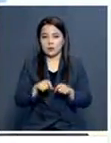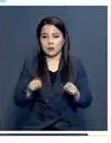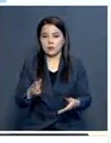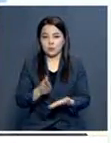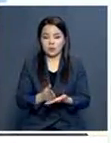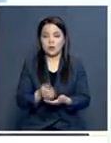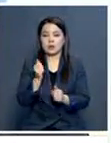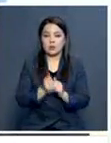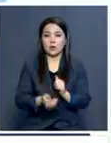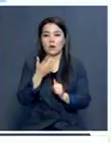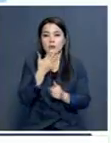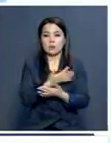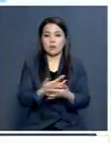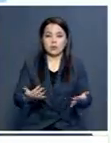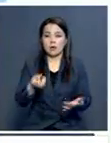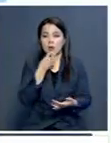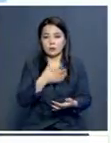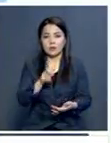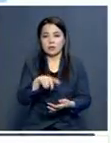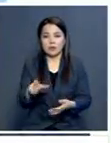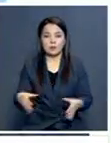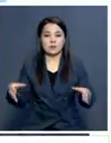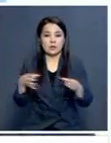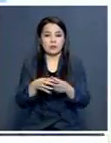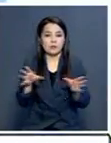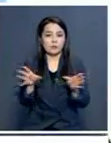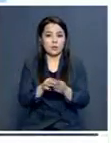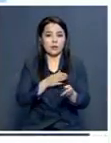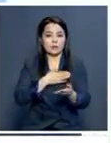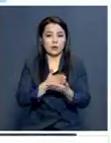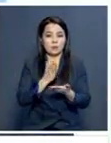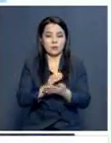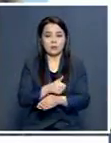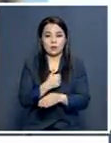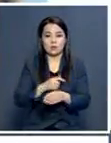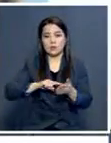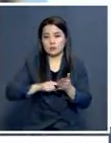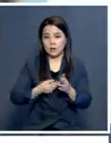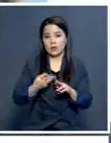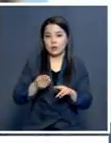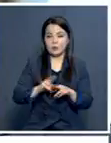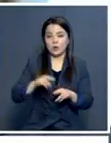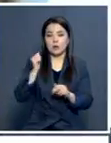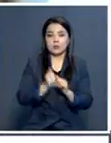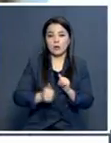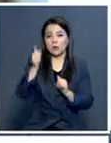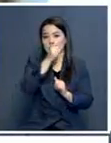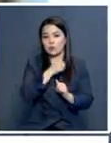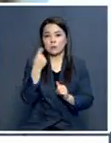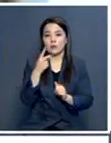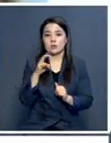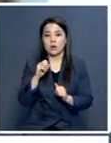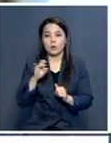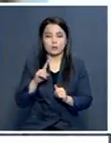діннен қосылған жақсы адамдар басын қосып, жақсы істерге қарай жұмылдыру. Басты мақсат осы. Алдағы уақытта жыл сайын 1 наурыз